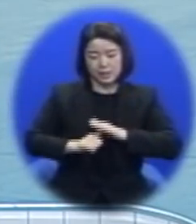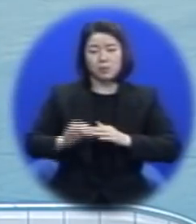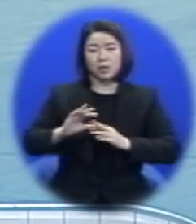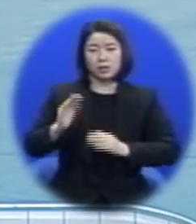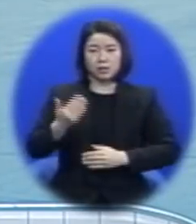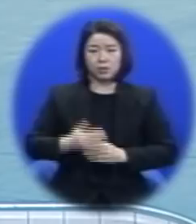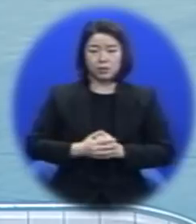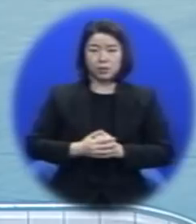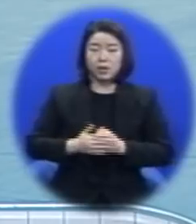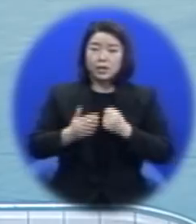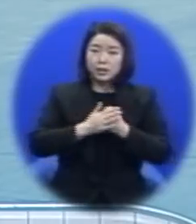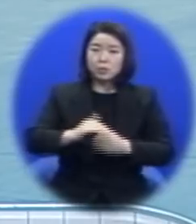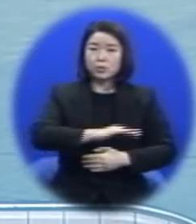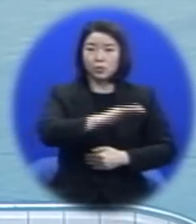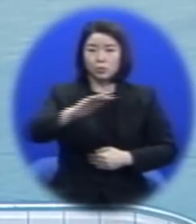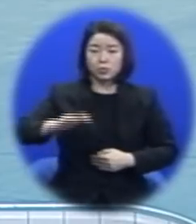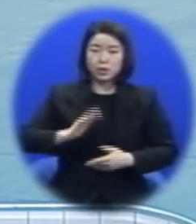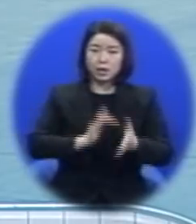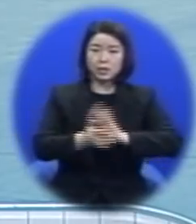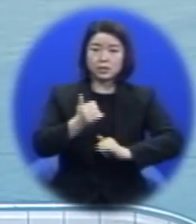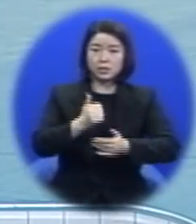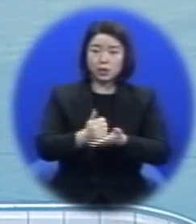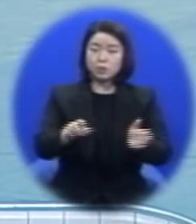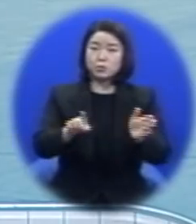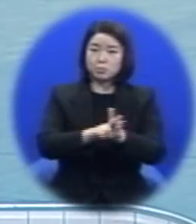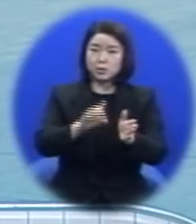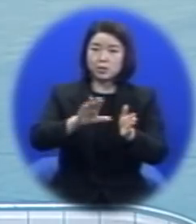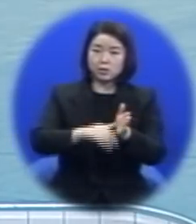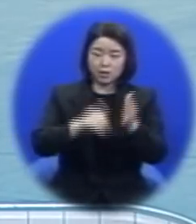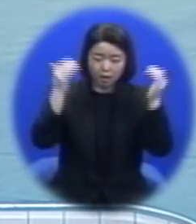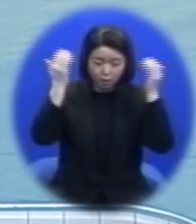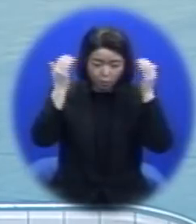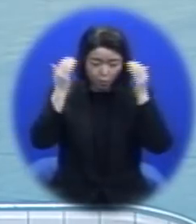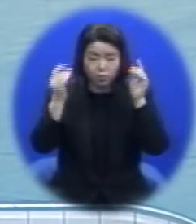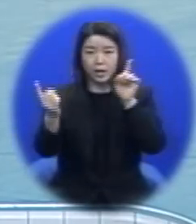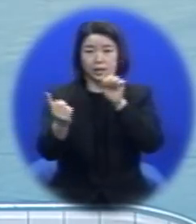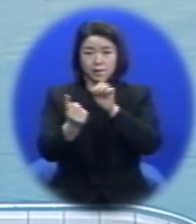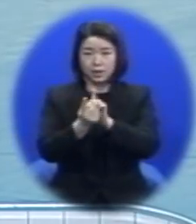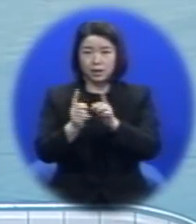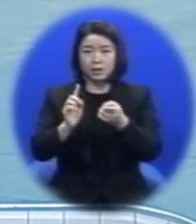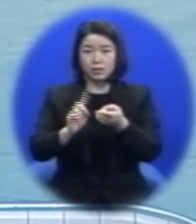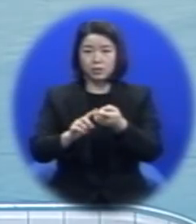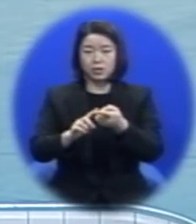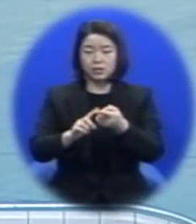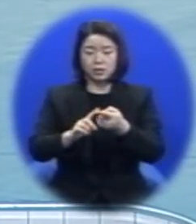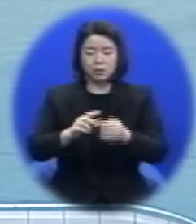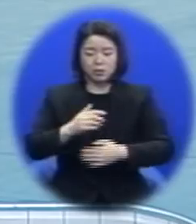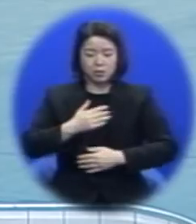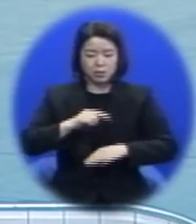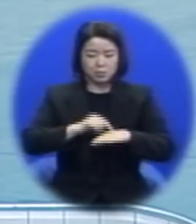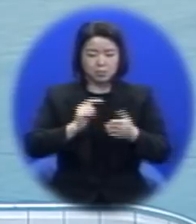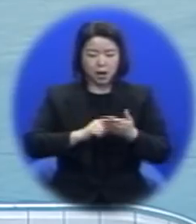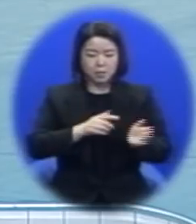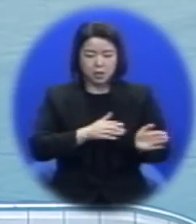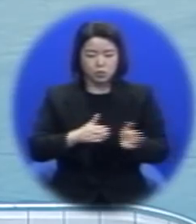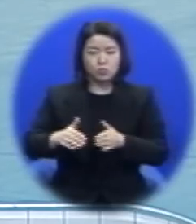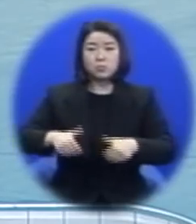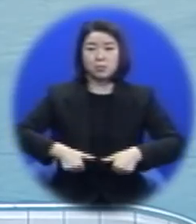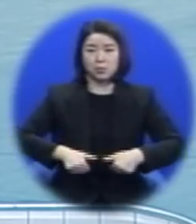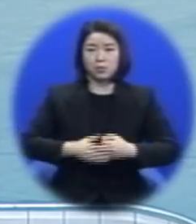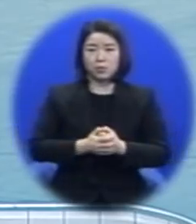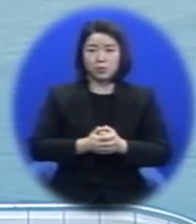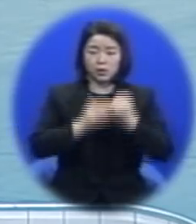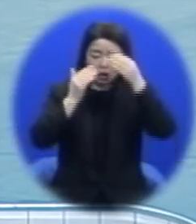예수 믿을 때 우리는 고난을 당하는 것에 대한 각오를 해야 합니다. 성도에게는